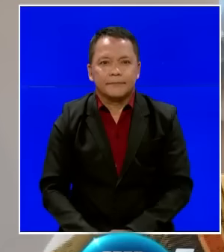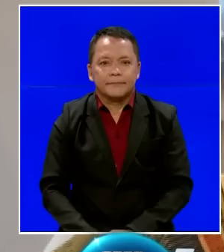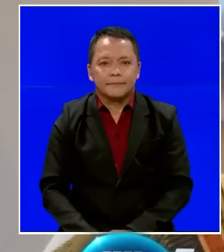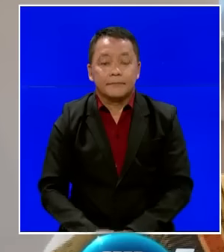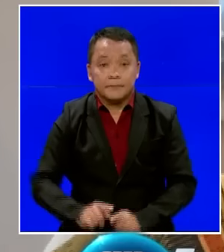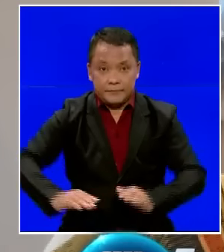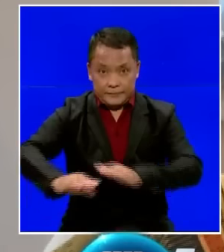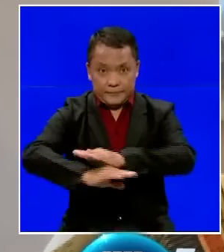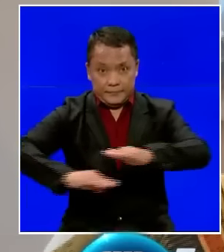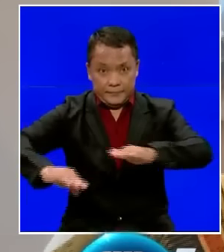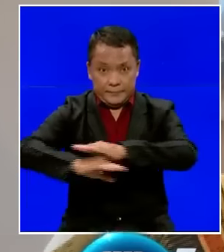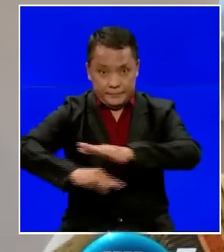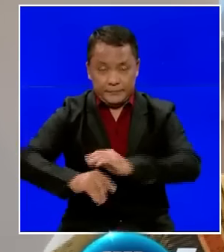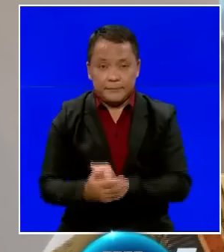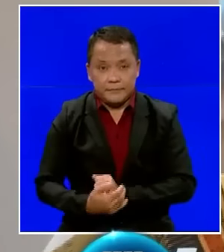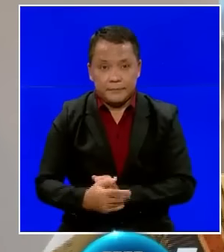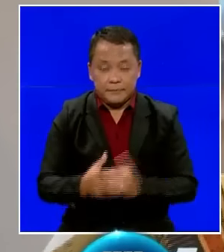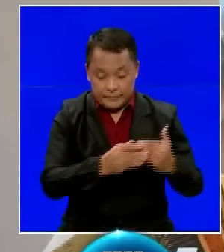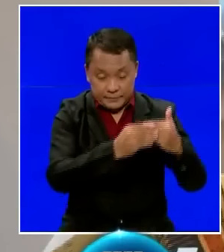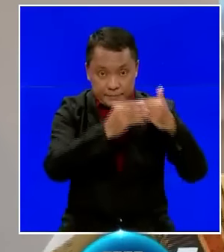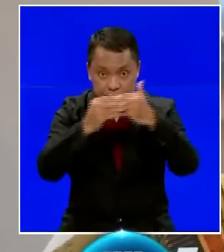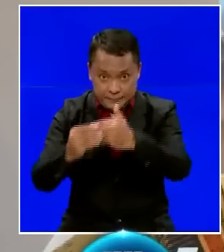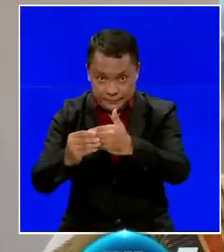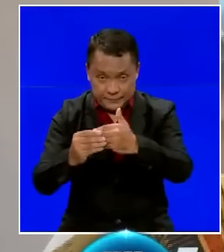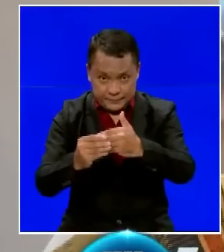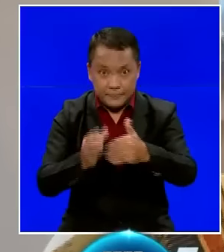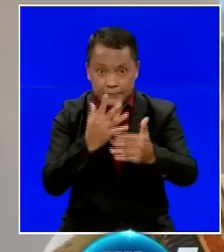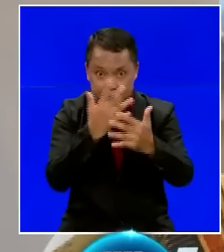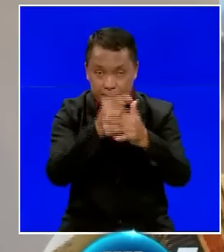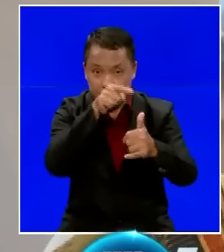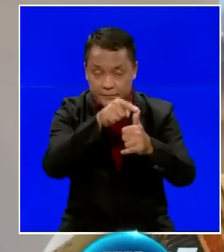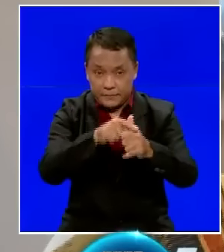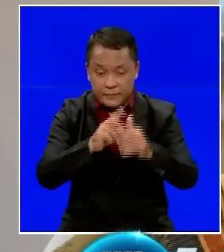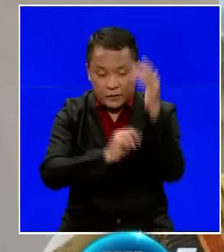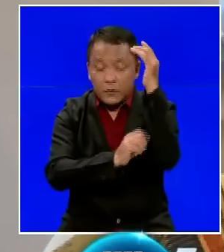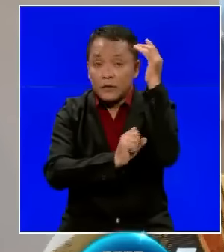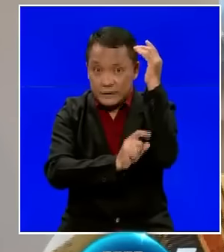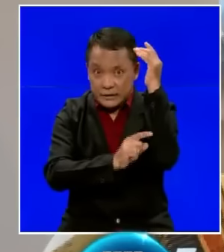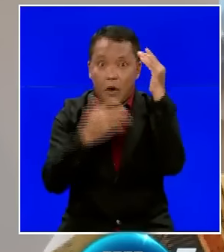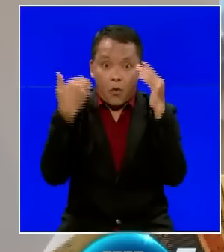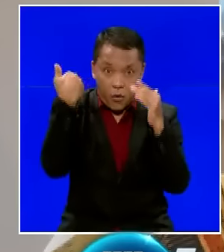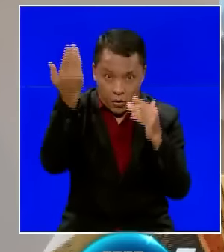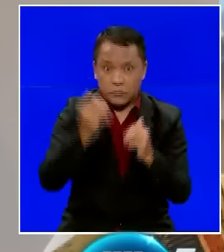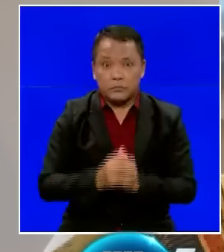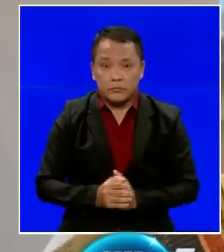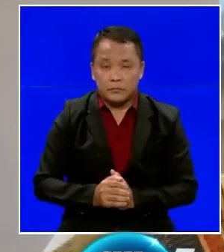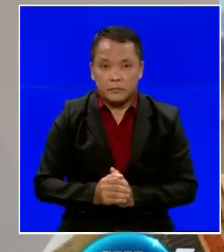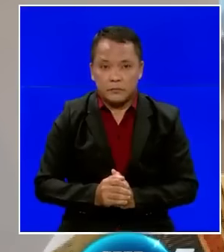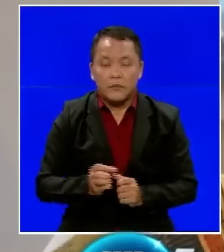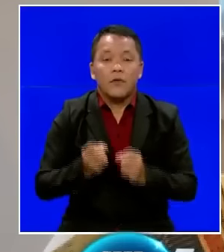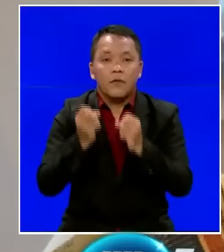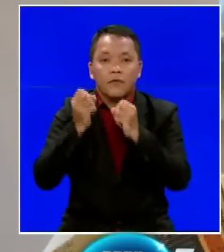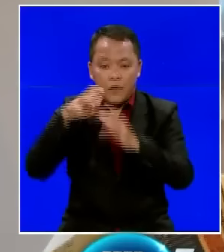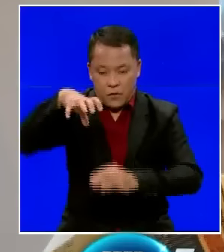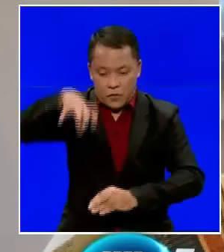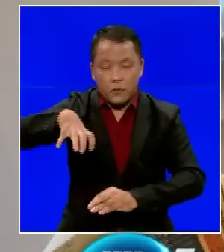ในเบื้องต้นนี่ก็คงจะต้องเอาตัวแป้งไปที่นครเลยนะพอรับไปก็ต้องไปลง